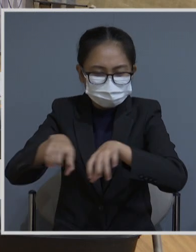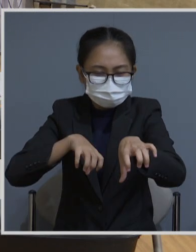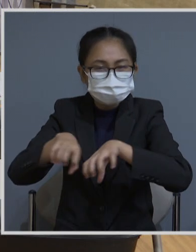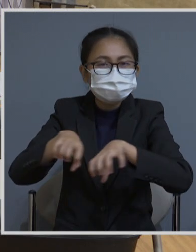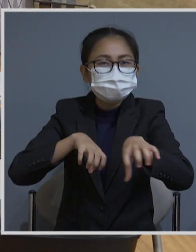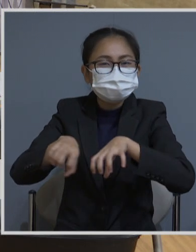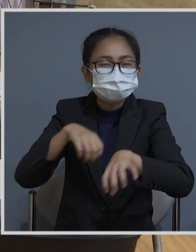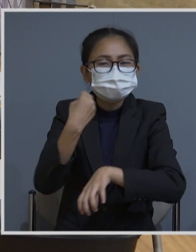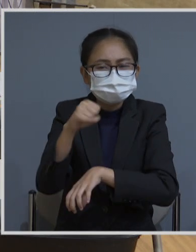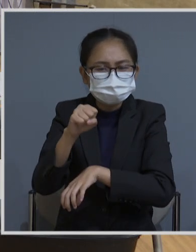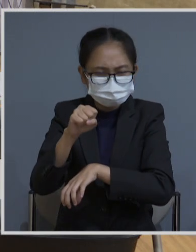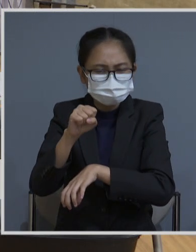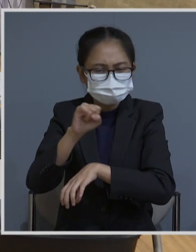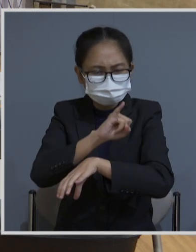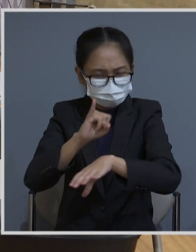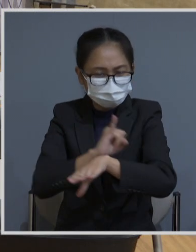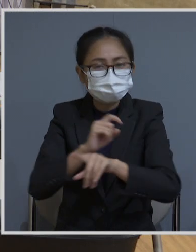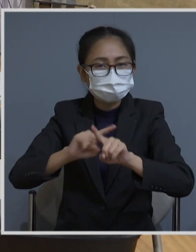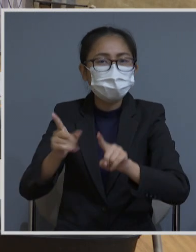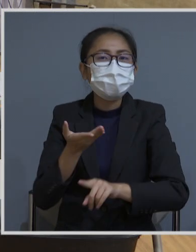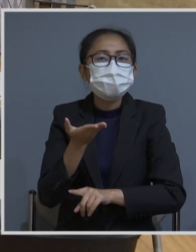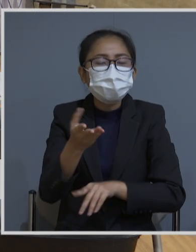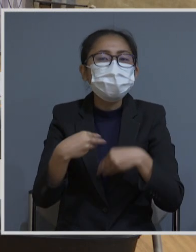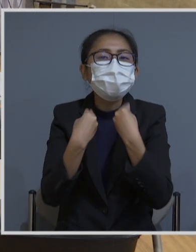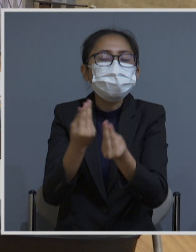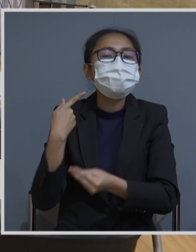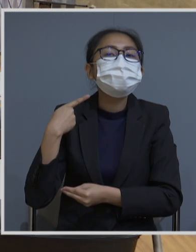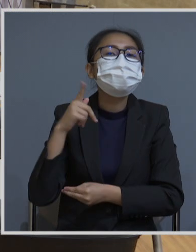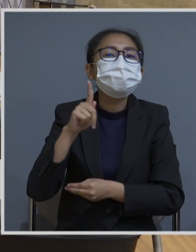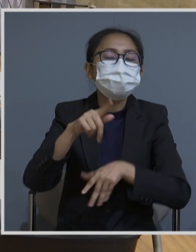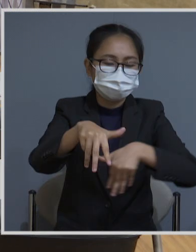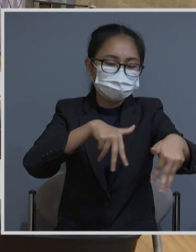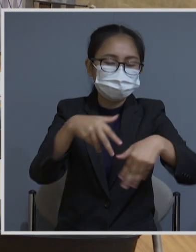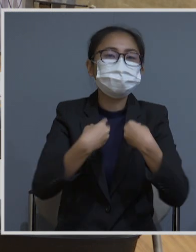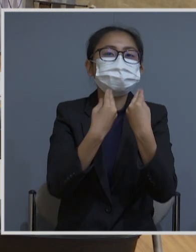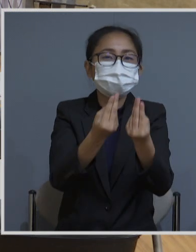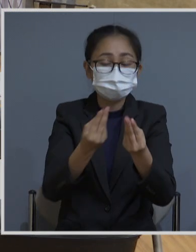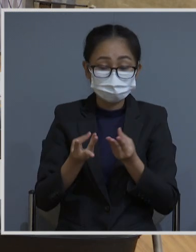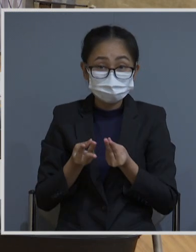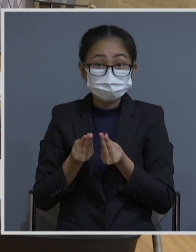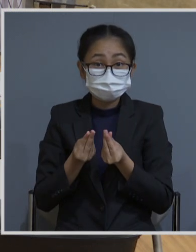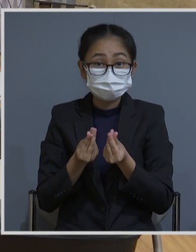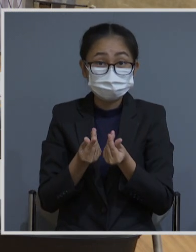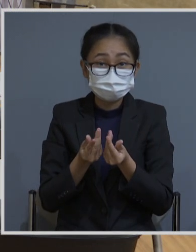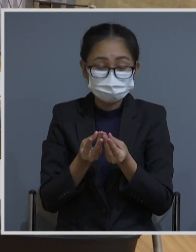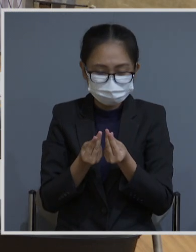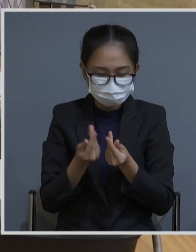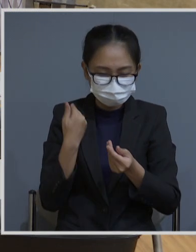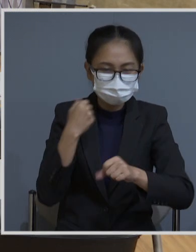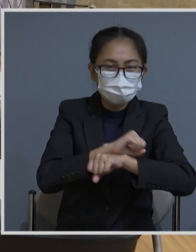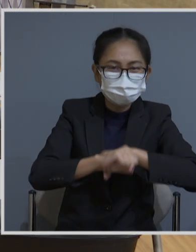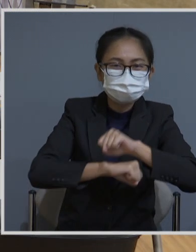หรือเอาแค่ให้เขาแค่ 2 3ไรก็ได้ขอให้พี่น้องประชาชนได้ประโยชน์ที่นี้คนที่อุทิศที่ดินอีกคนหนึ่งก็คือพ่อ